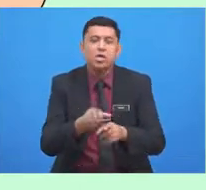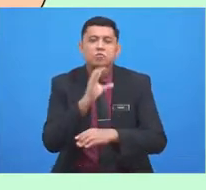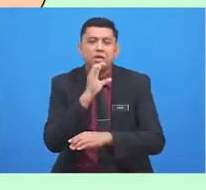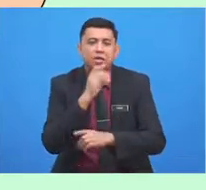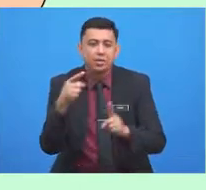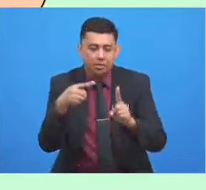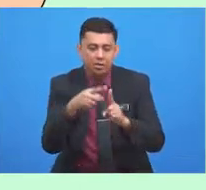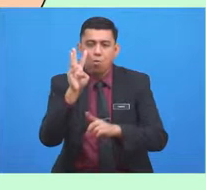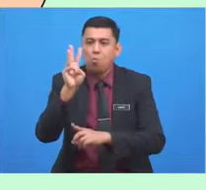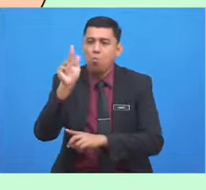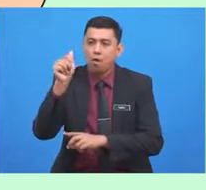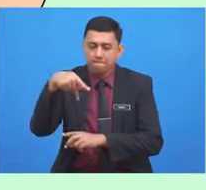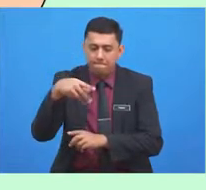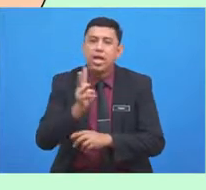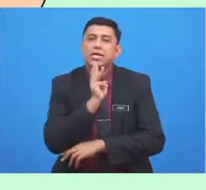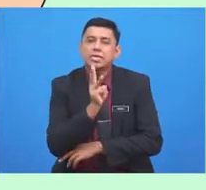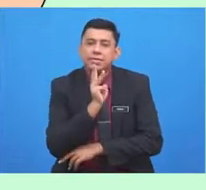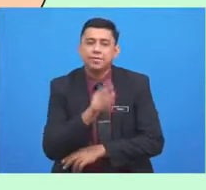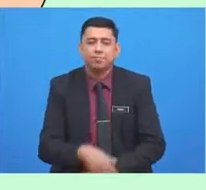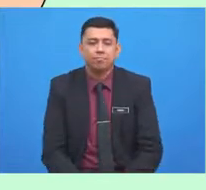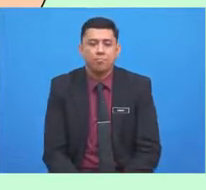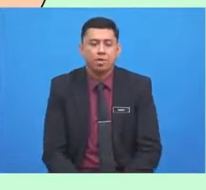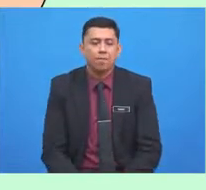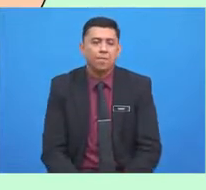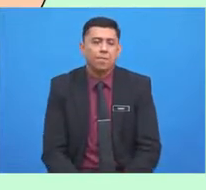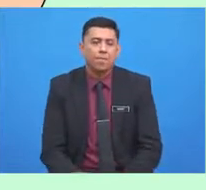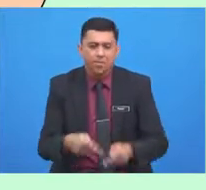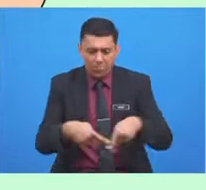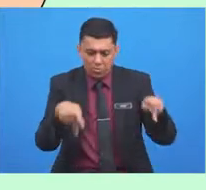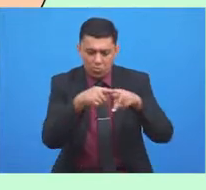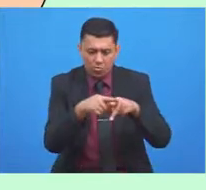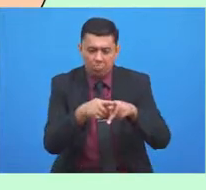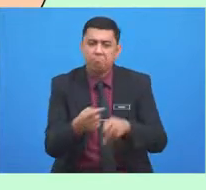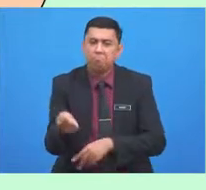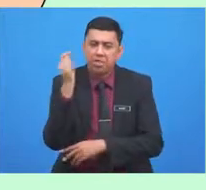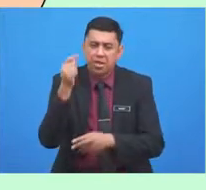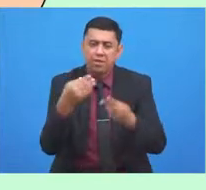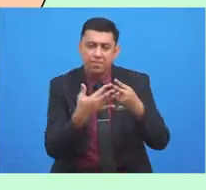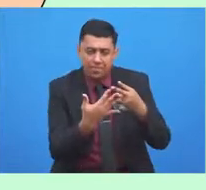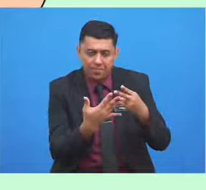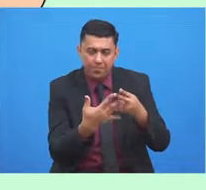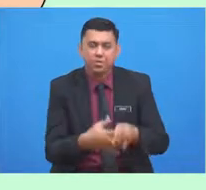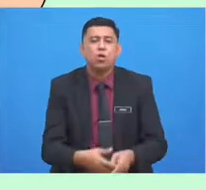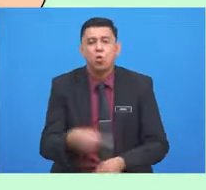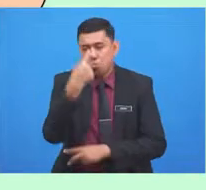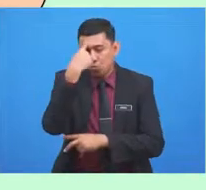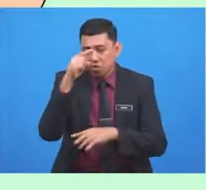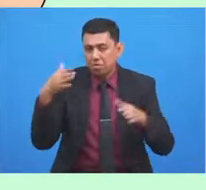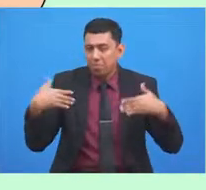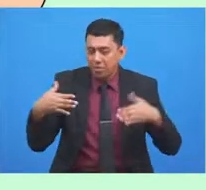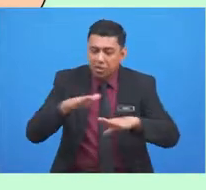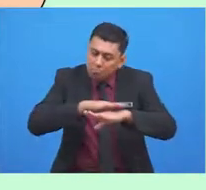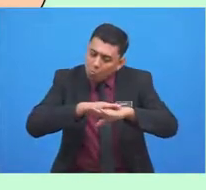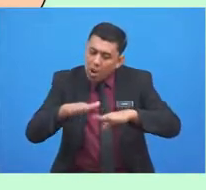ke atmosfera. Proses sejatan ini memerlukan tenaga haba yang mencukupi untuk memanaskan permukaan